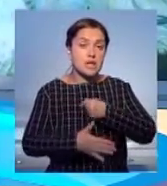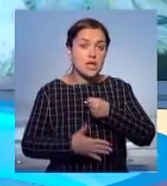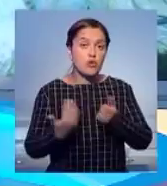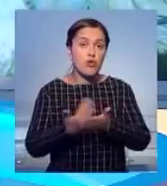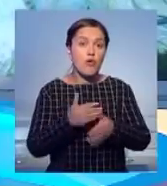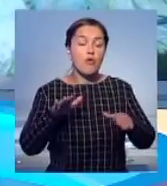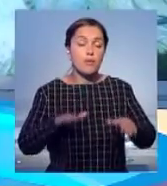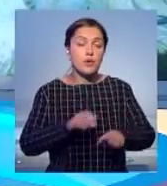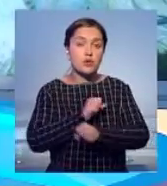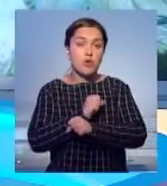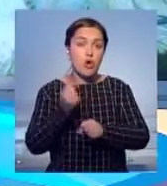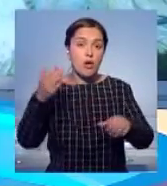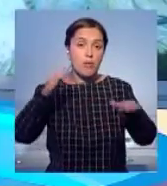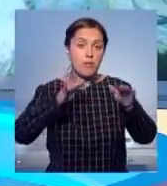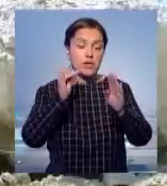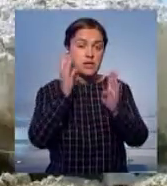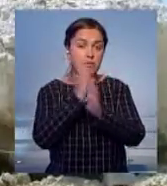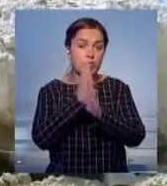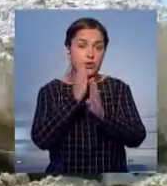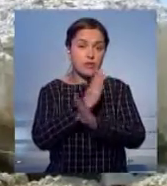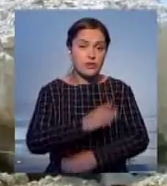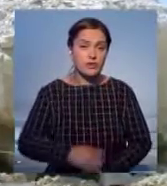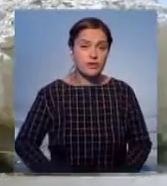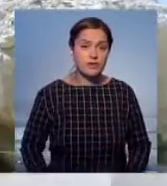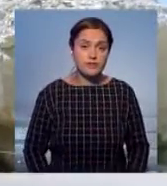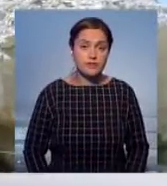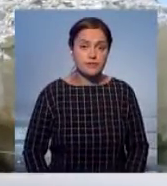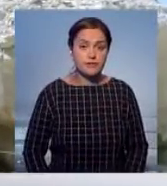пещера, созданная самой природой.